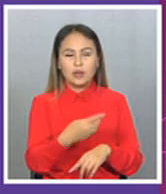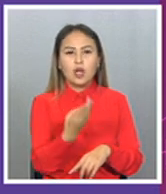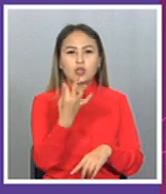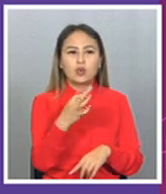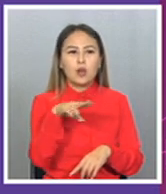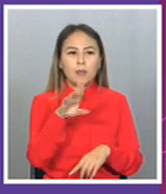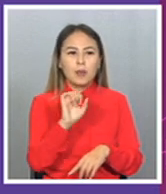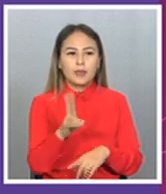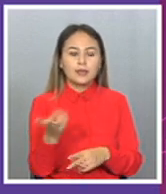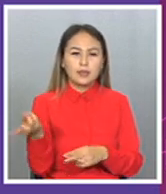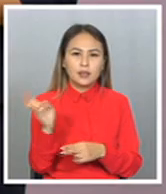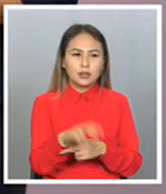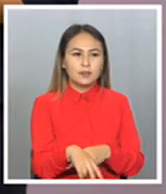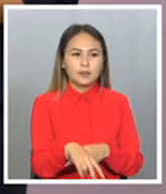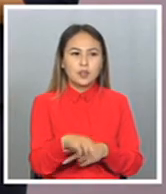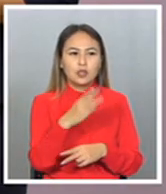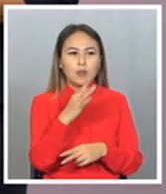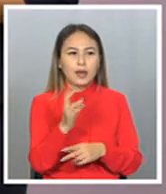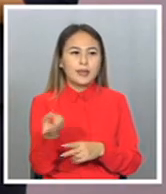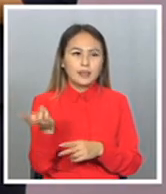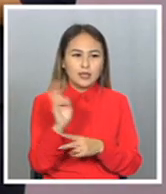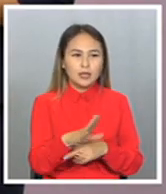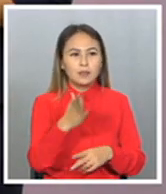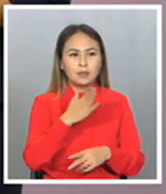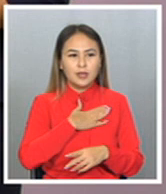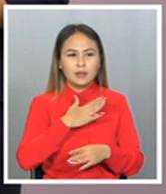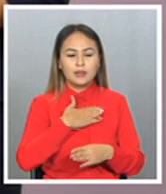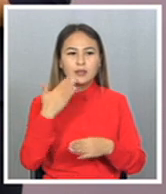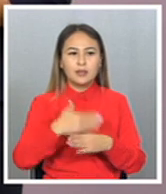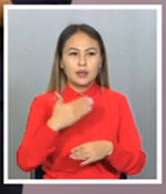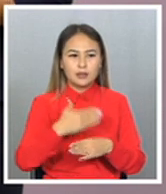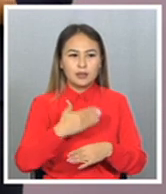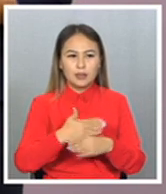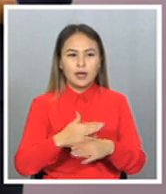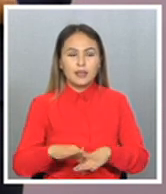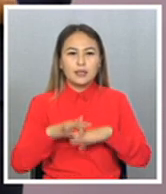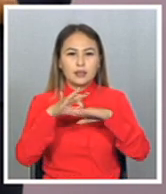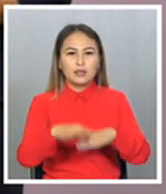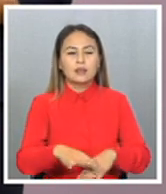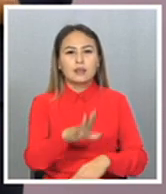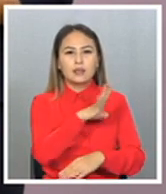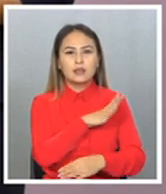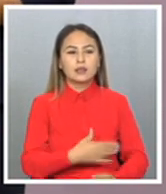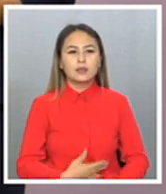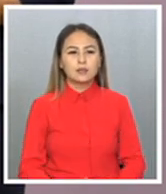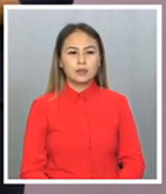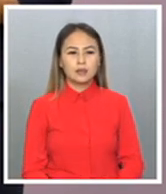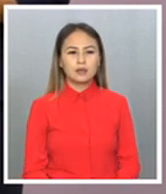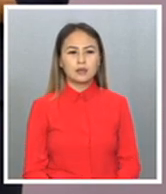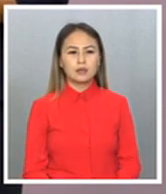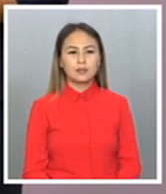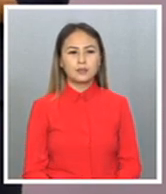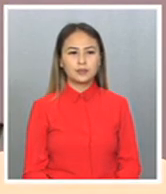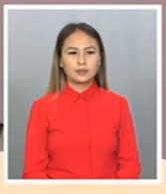дейміз. Мысалы, Шолпан келіп, мені театрға ертіп